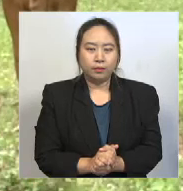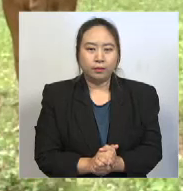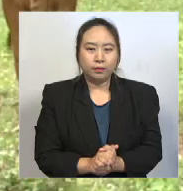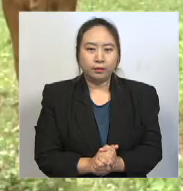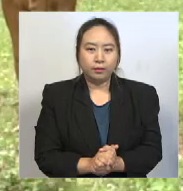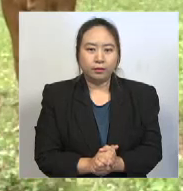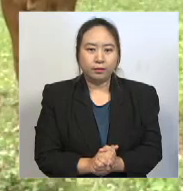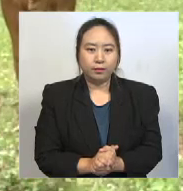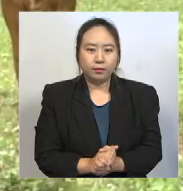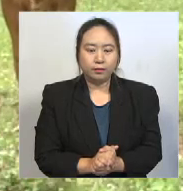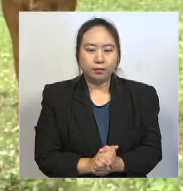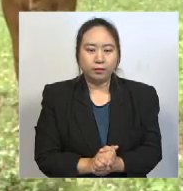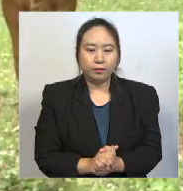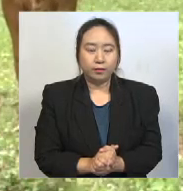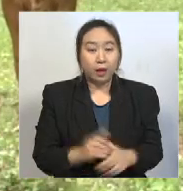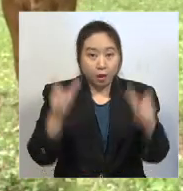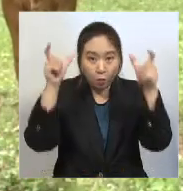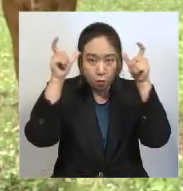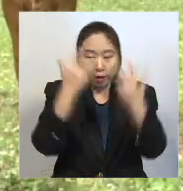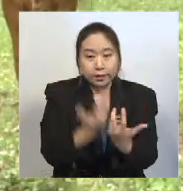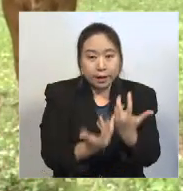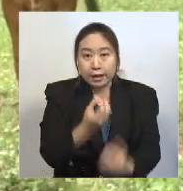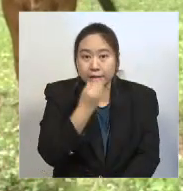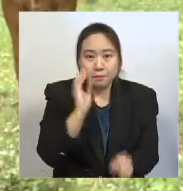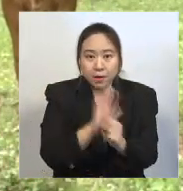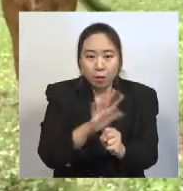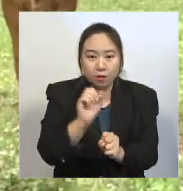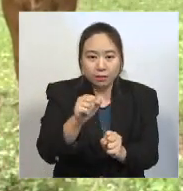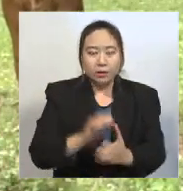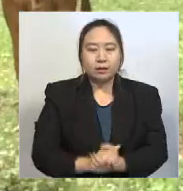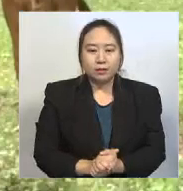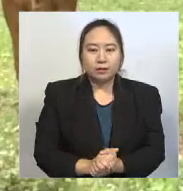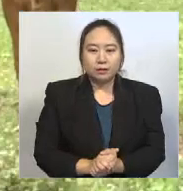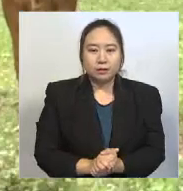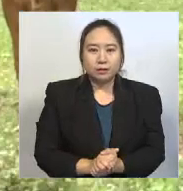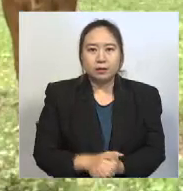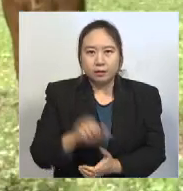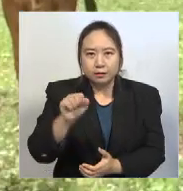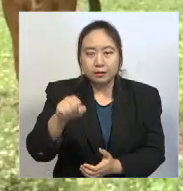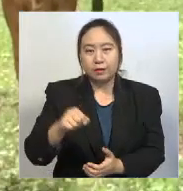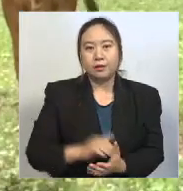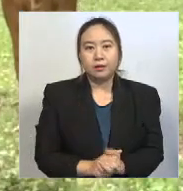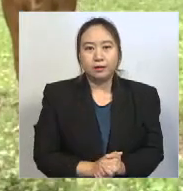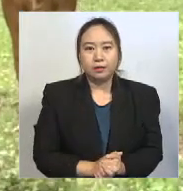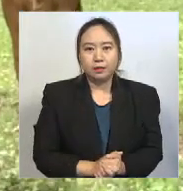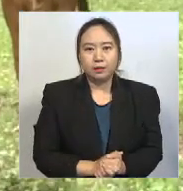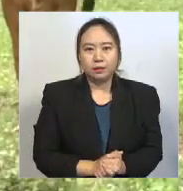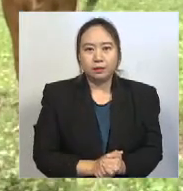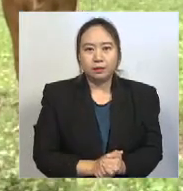วมันขาดแขนหญ้าบ่คะ มันก็ขาดแขนแล้วเดี๋ยวมันไม่มีหญ้าแล้วไปจังซี ่อยาก